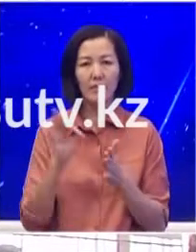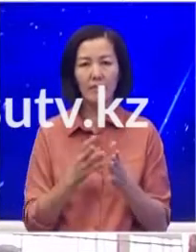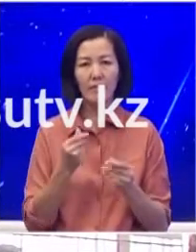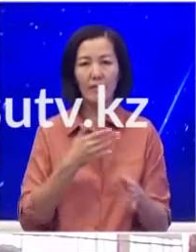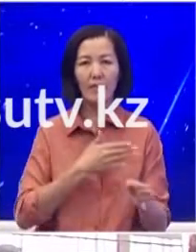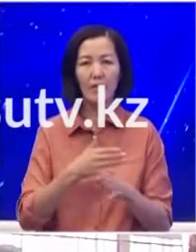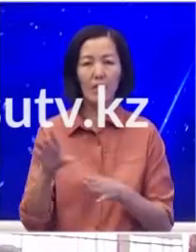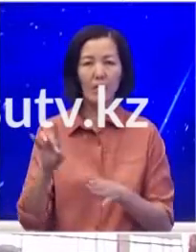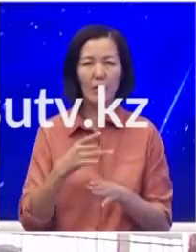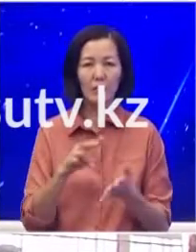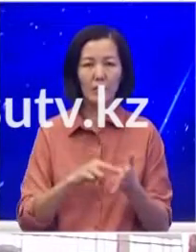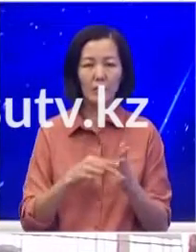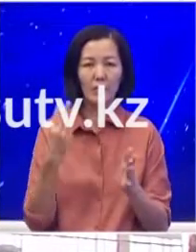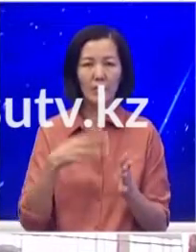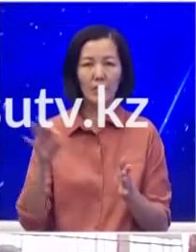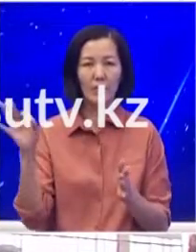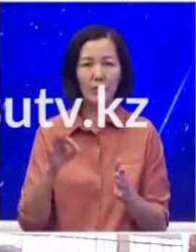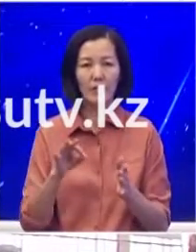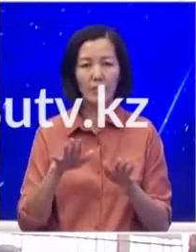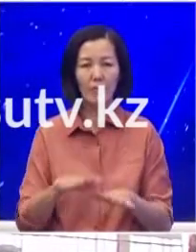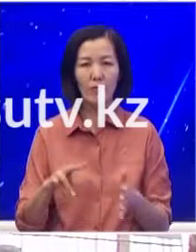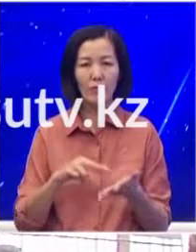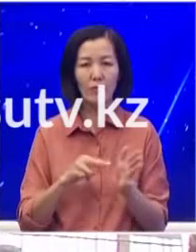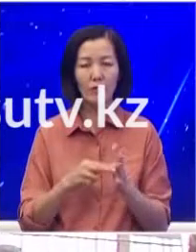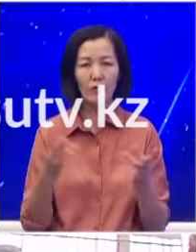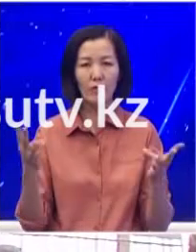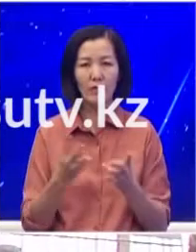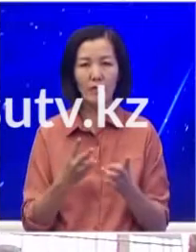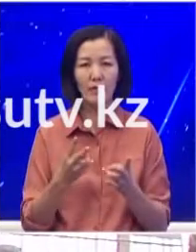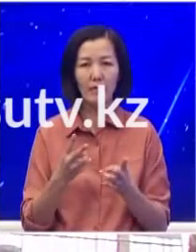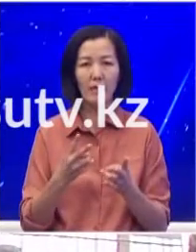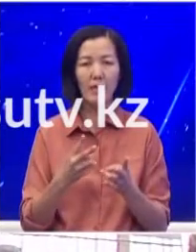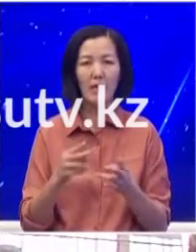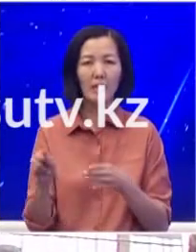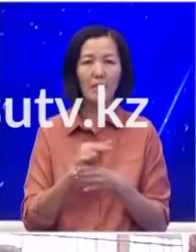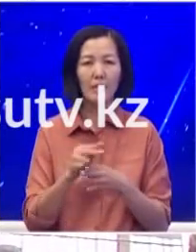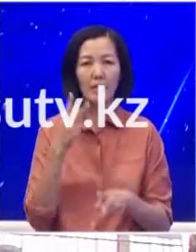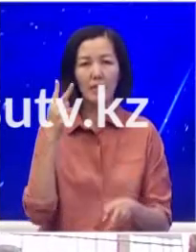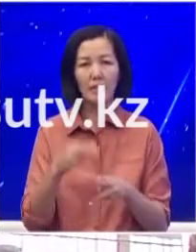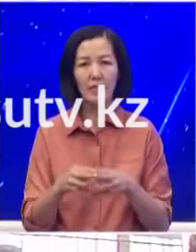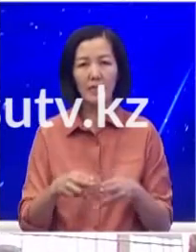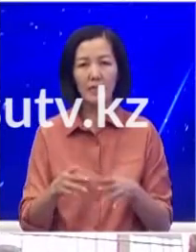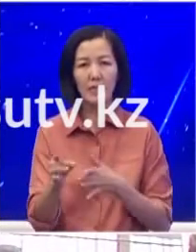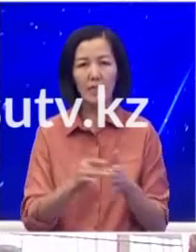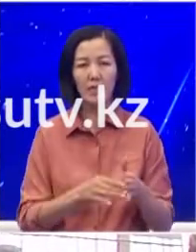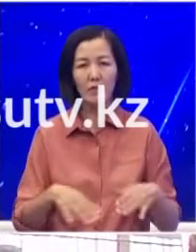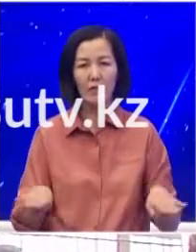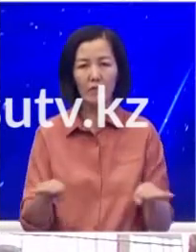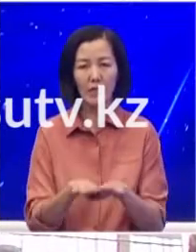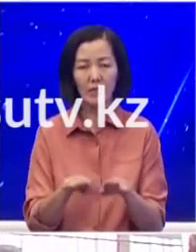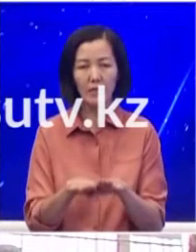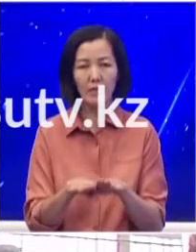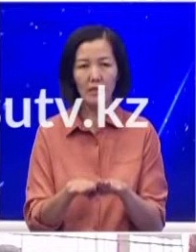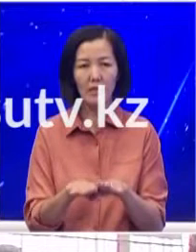финансирует республика, 30% – местный бюджет. И нам необходимо все строительно-монтажные работы завершить одновременно с основным подрядчиком